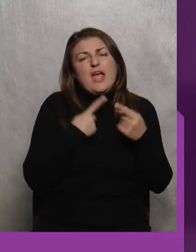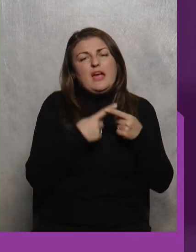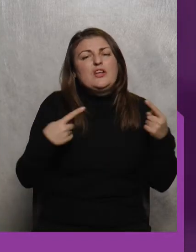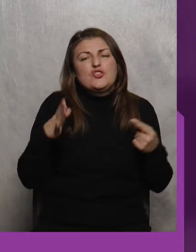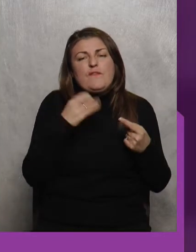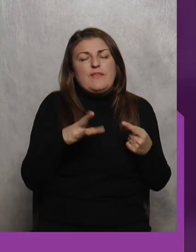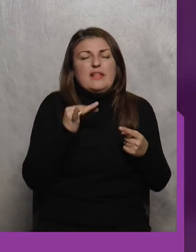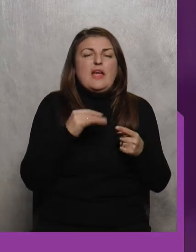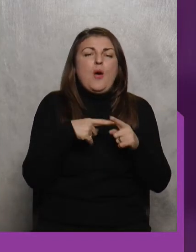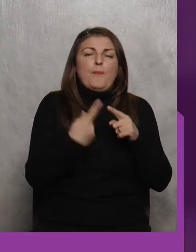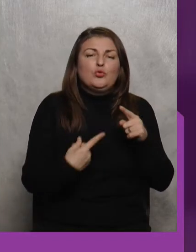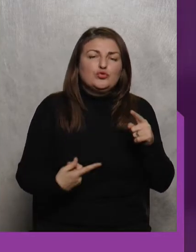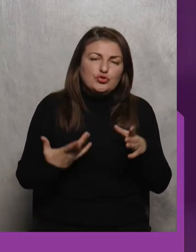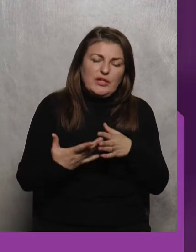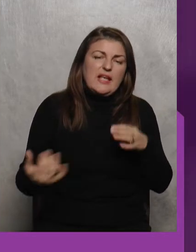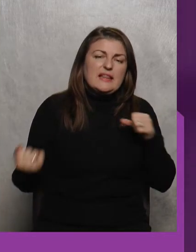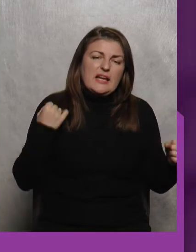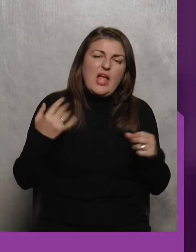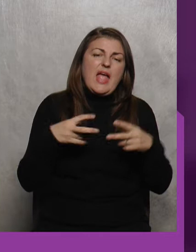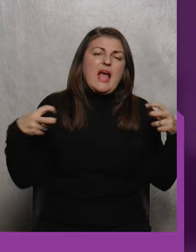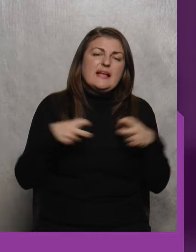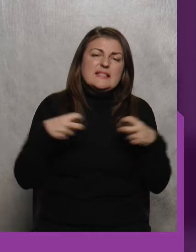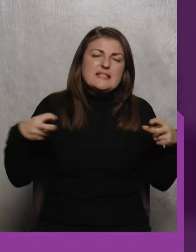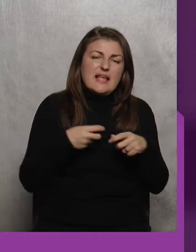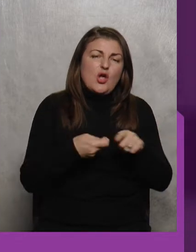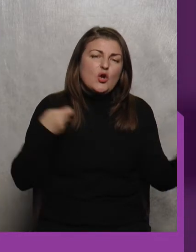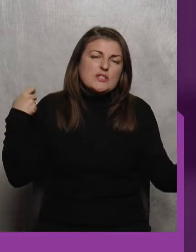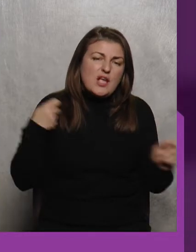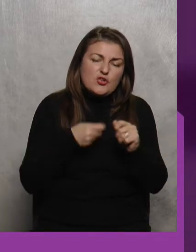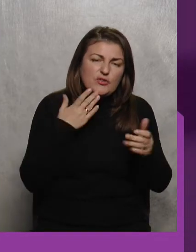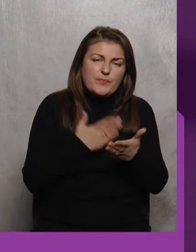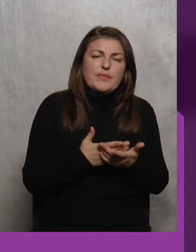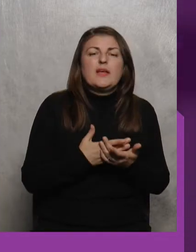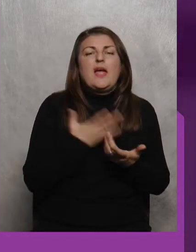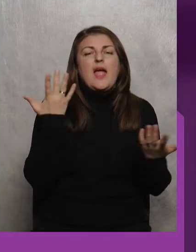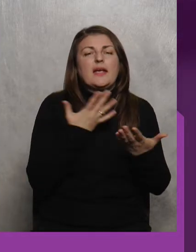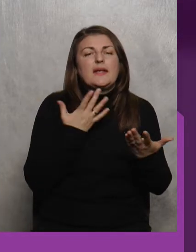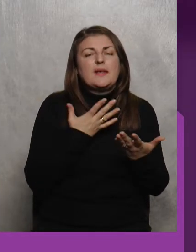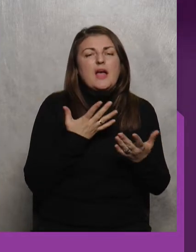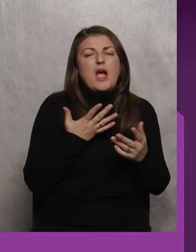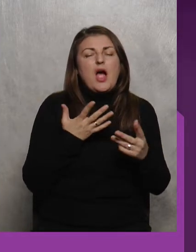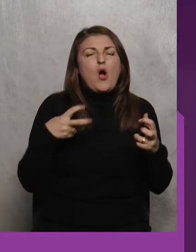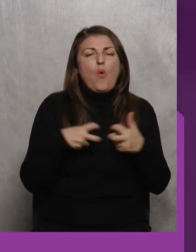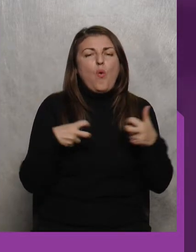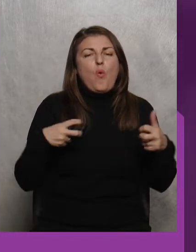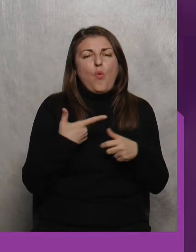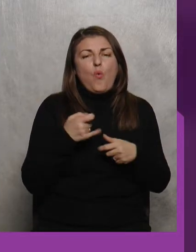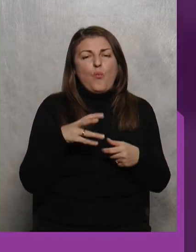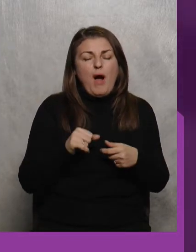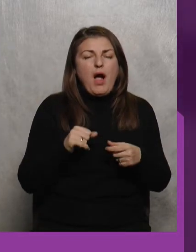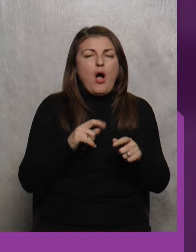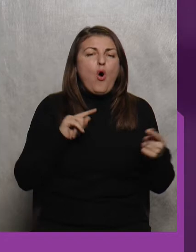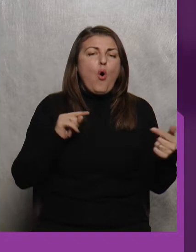види, і пружинні тренажери є, і резини розтяжні, які гуми опору, так називаємо,